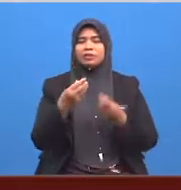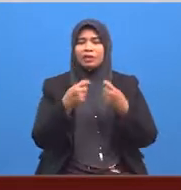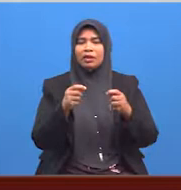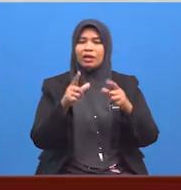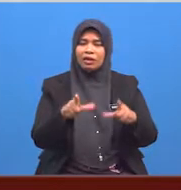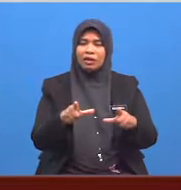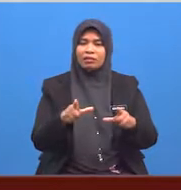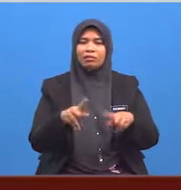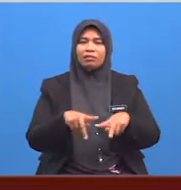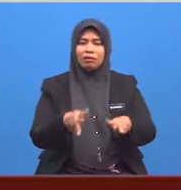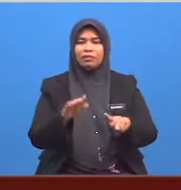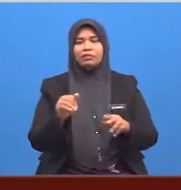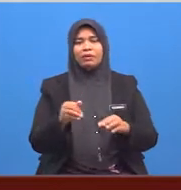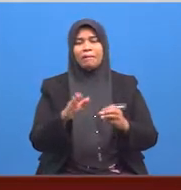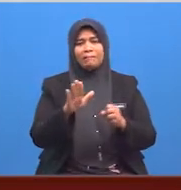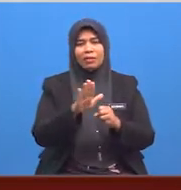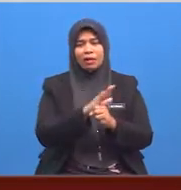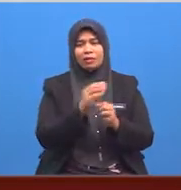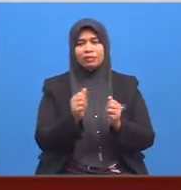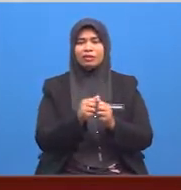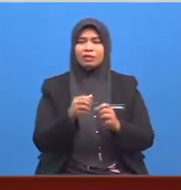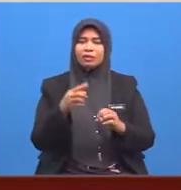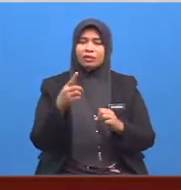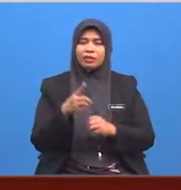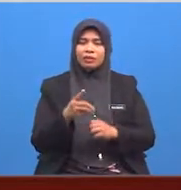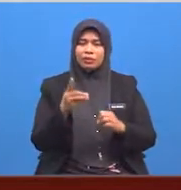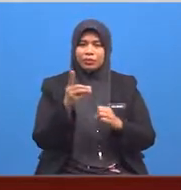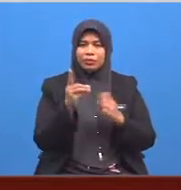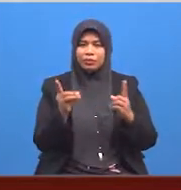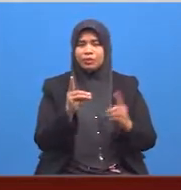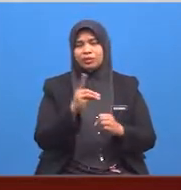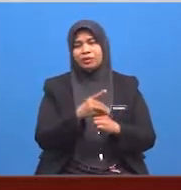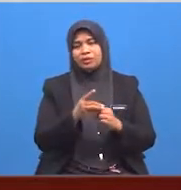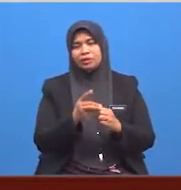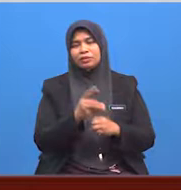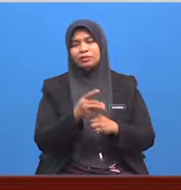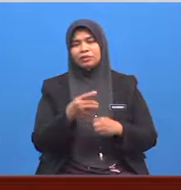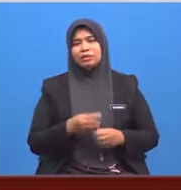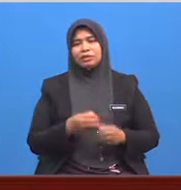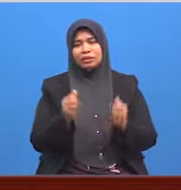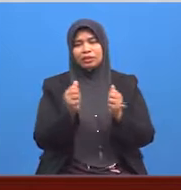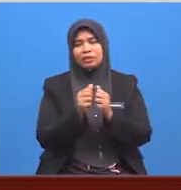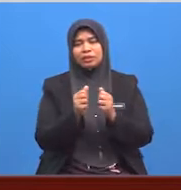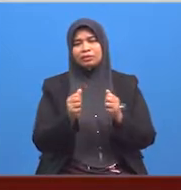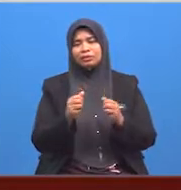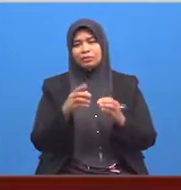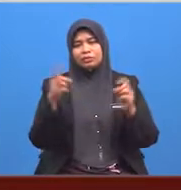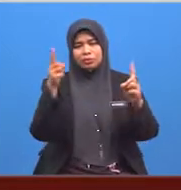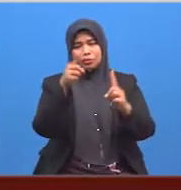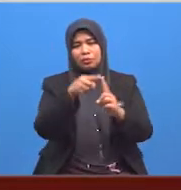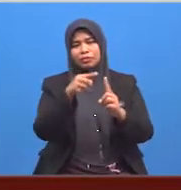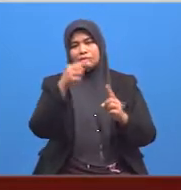di hadapan rumah Baginda Shallallahu Alaihi Wasallam dengan tujuan untuk menyakiti Baginda Shallallahu Alaihi Wa